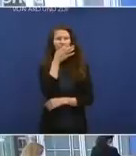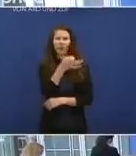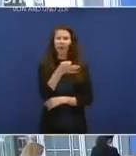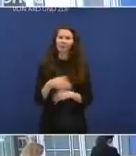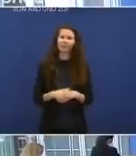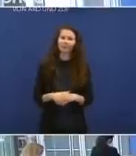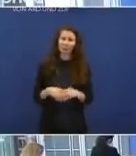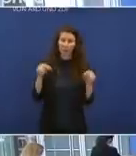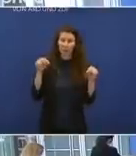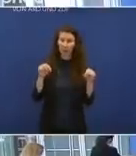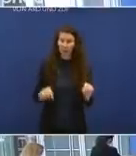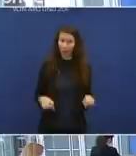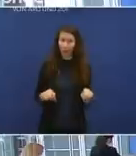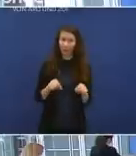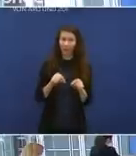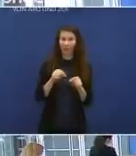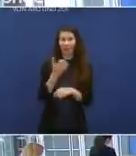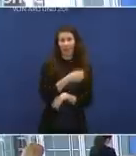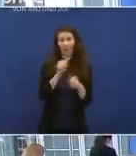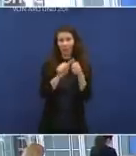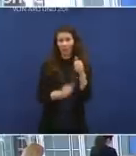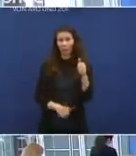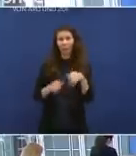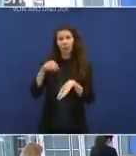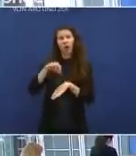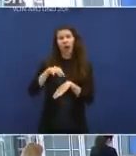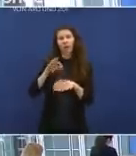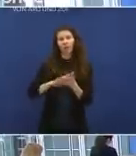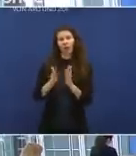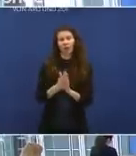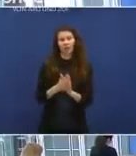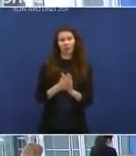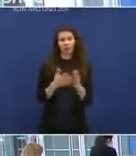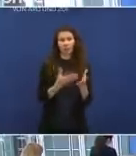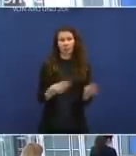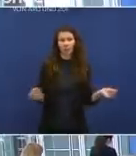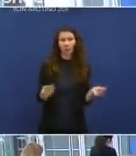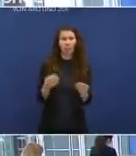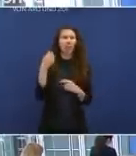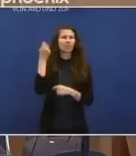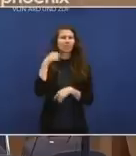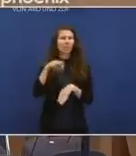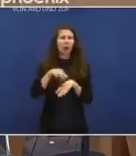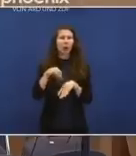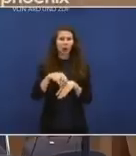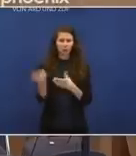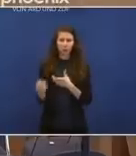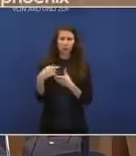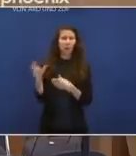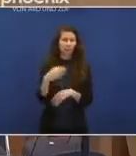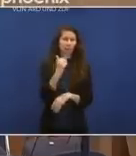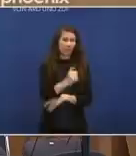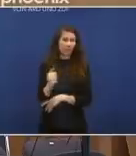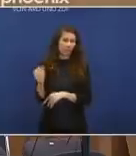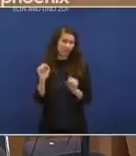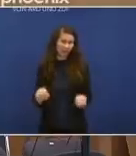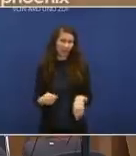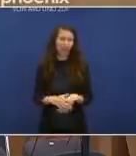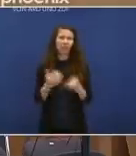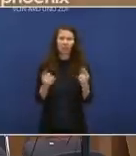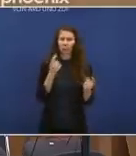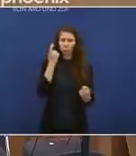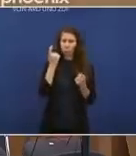gefragt, weil ja heute die Impfpriorisierung in den Arztpraxen aufgehoben wurde und die Betriebsärzte mit impfen können. Es gibt ja Sorge, dass